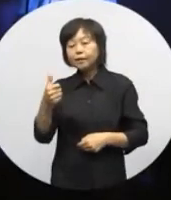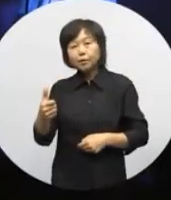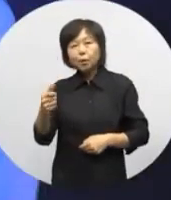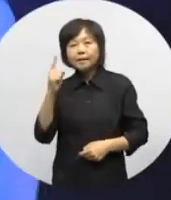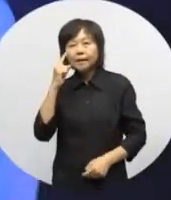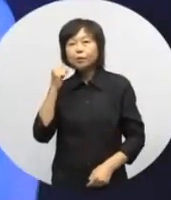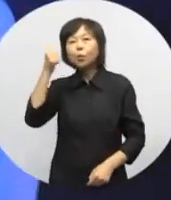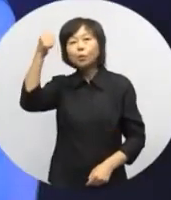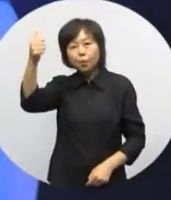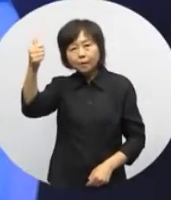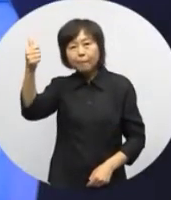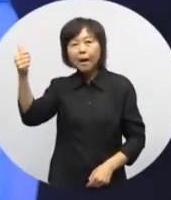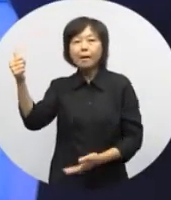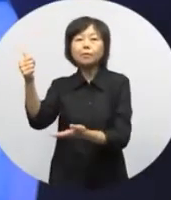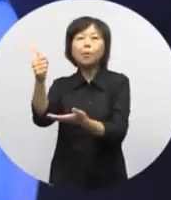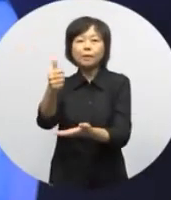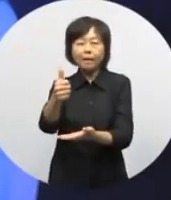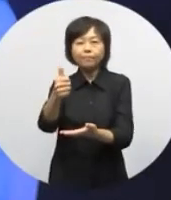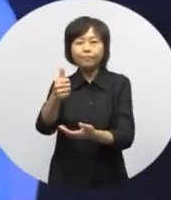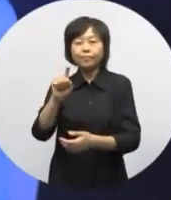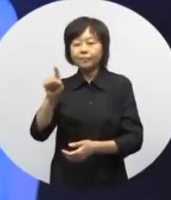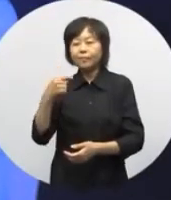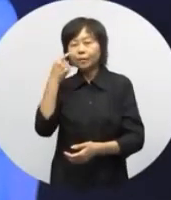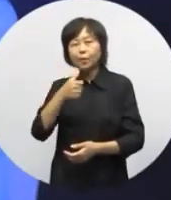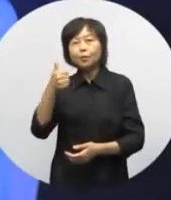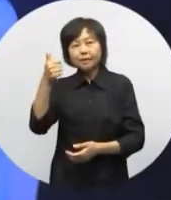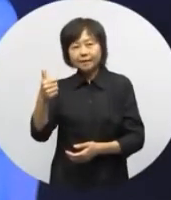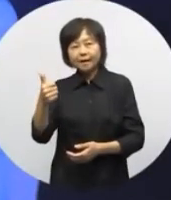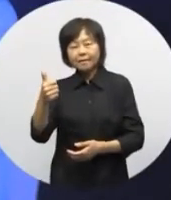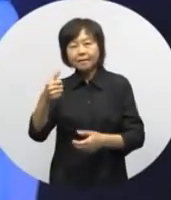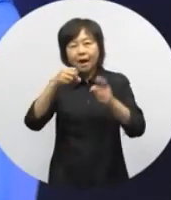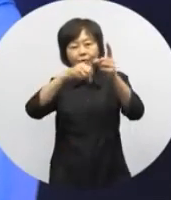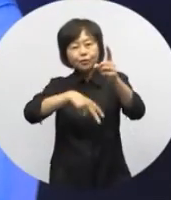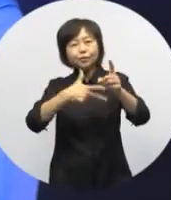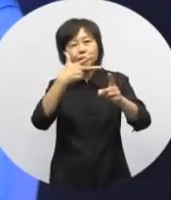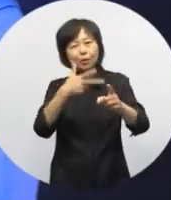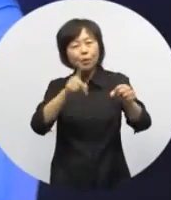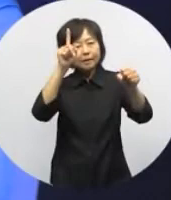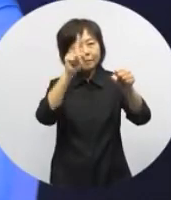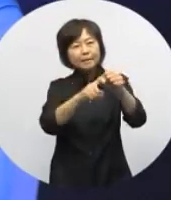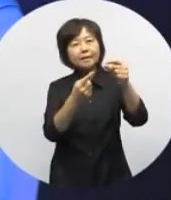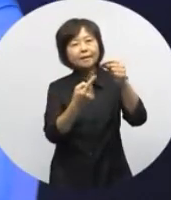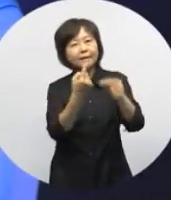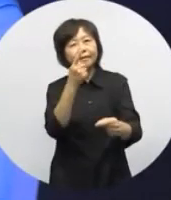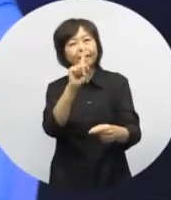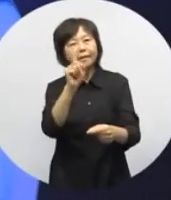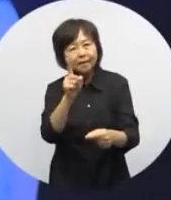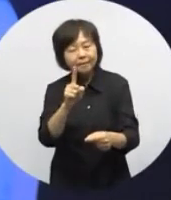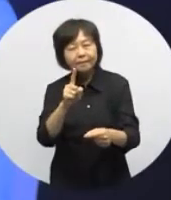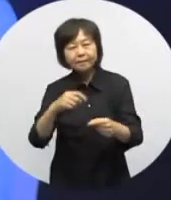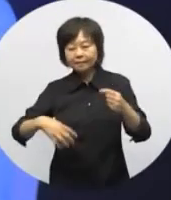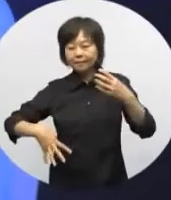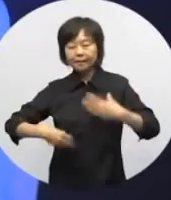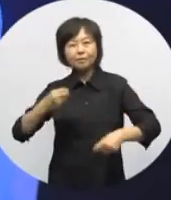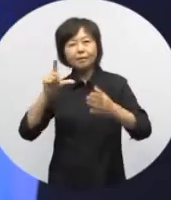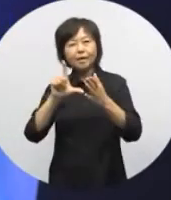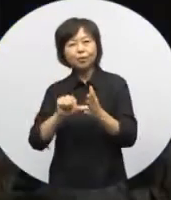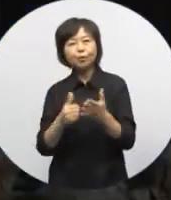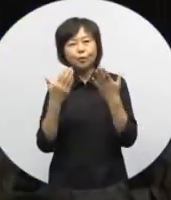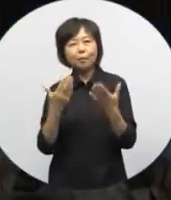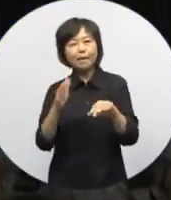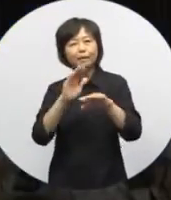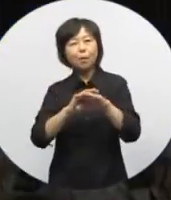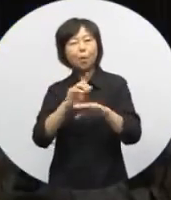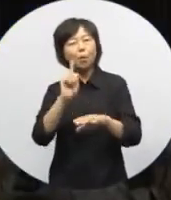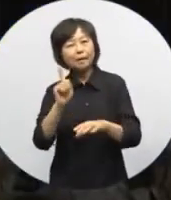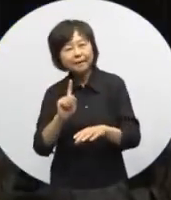のお父様が登壇、野口さんが宇宙飛行士になろうと思ったきっかけや学生時代の勉強方